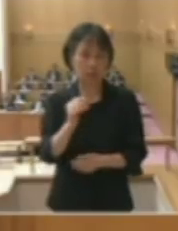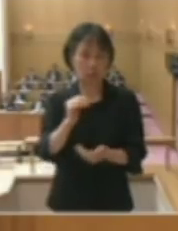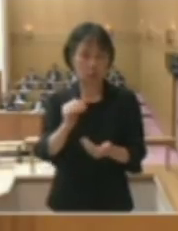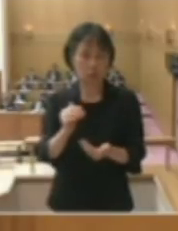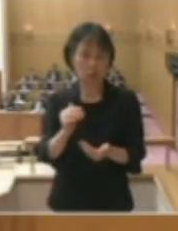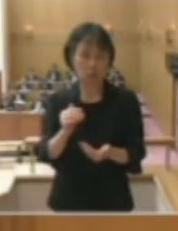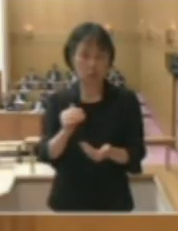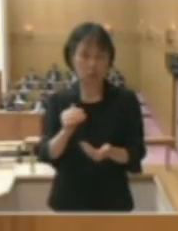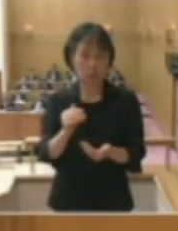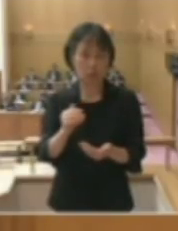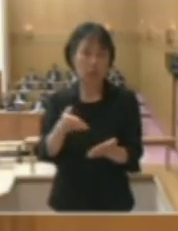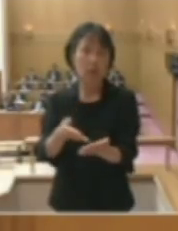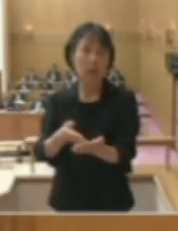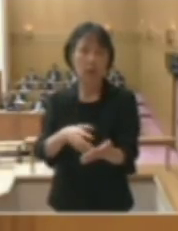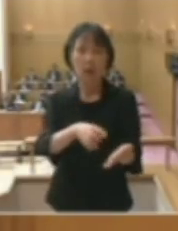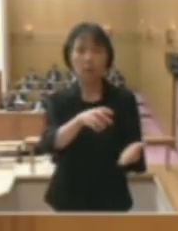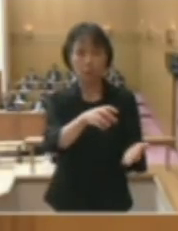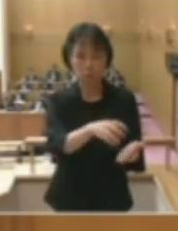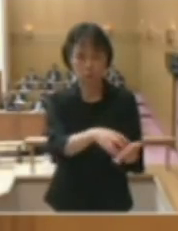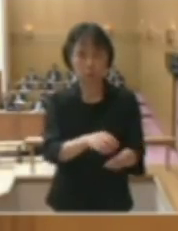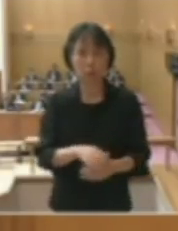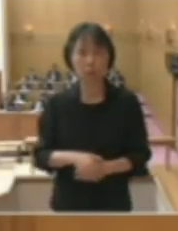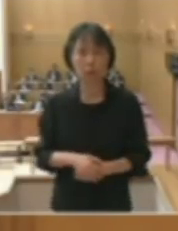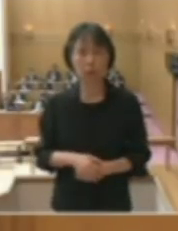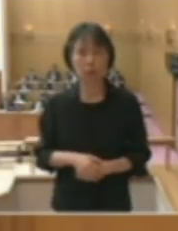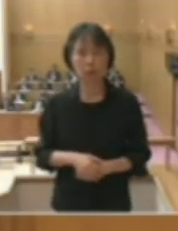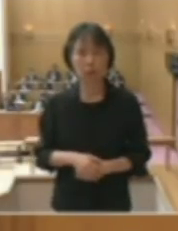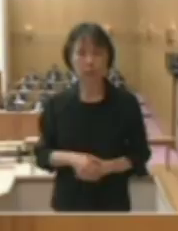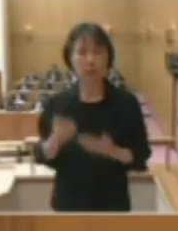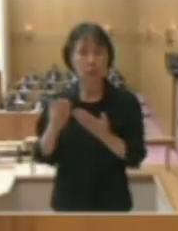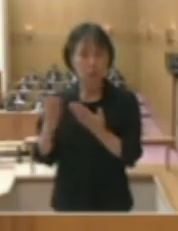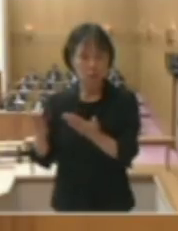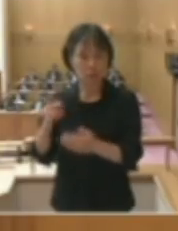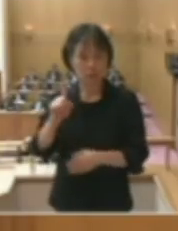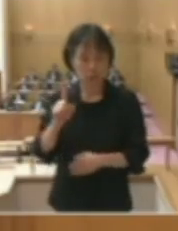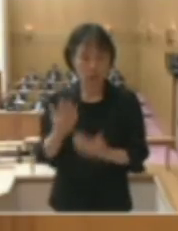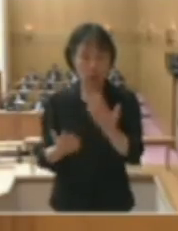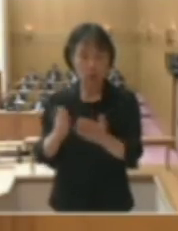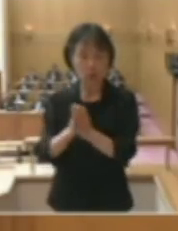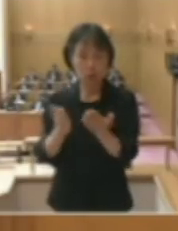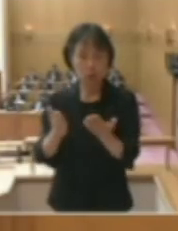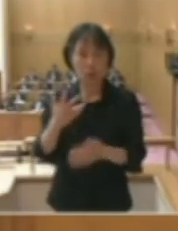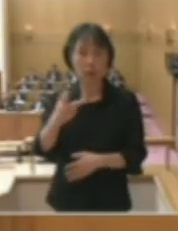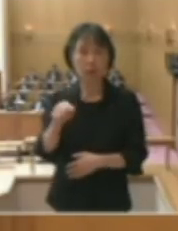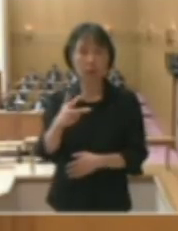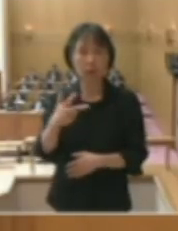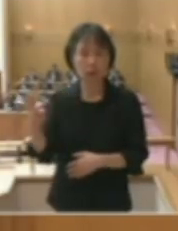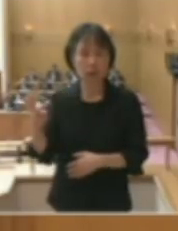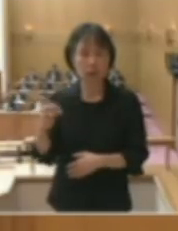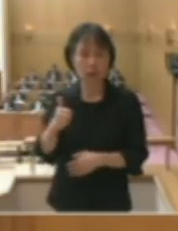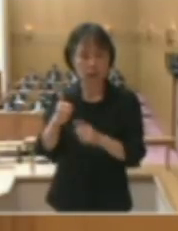じております。そこで質問は、森本慎二氏に対する信頼